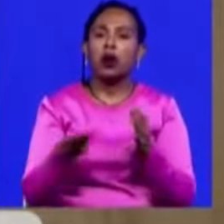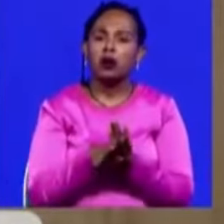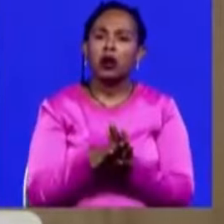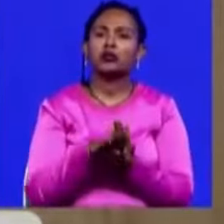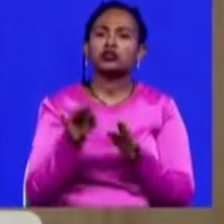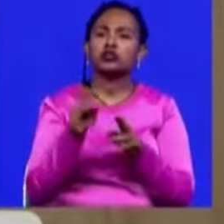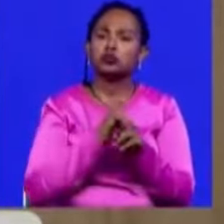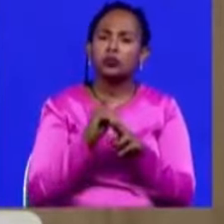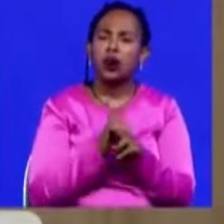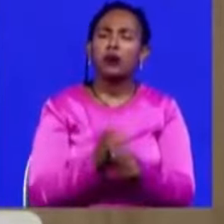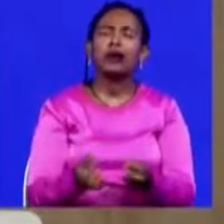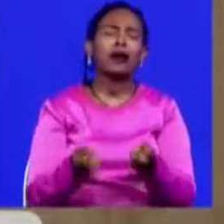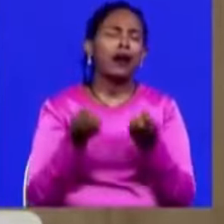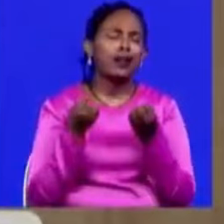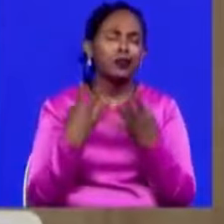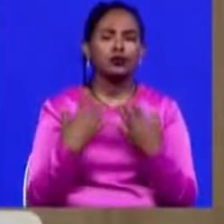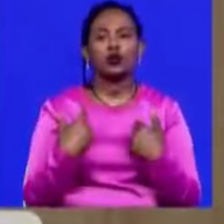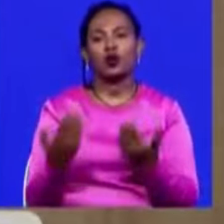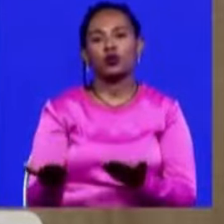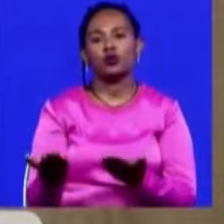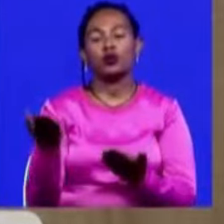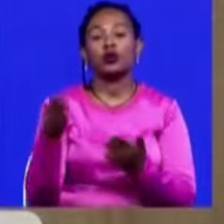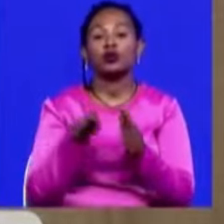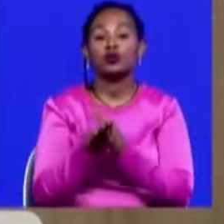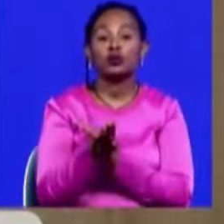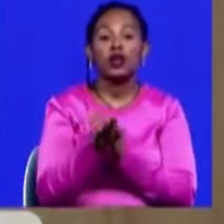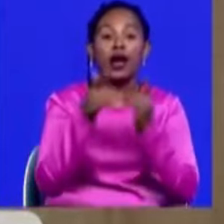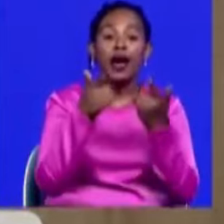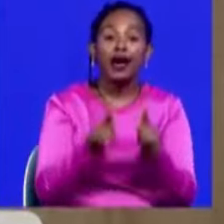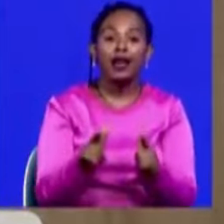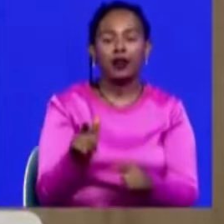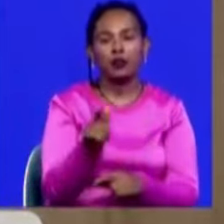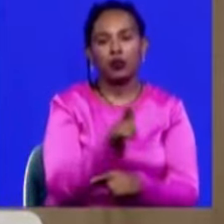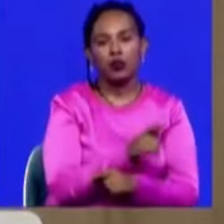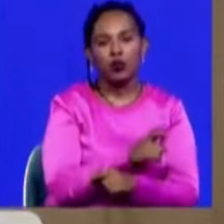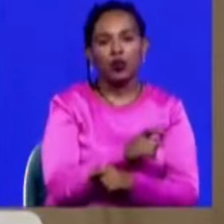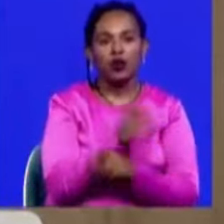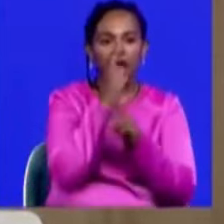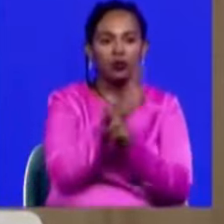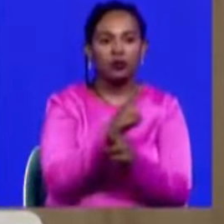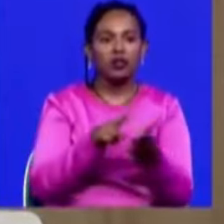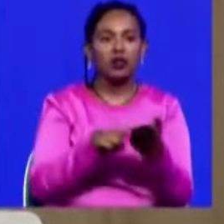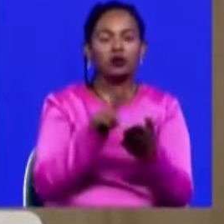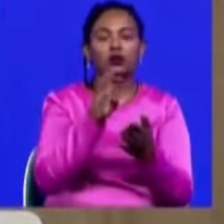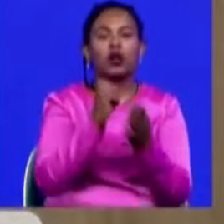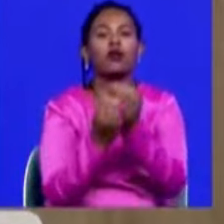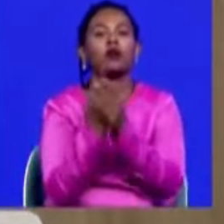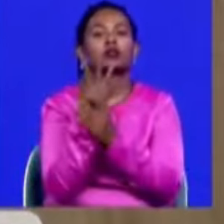በጣም በርካታ ፕሮጀክት አላቸው። ከእነሱ ውስጥ አጋጣሚ ሆኖ ክብርት ያነሱት የአርባ ምንጭ ዩኒቨርሲቲ